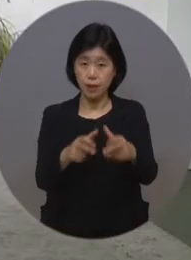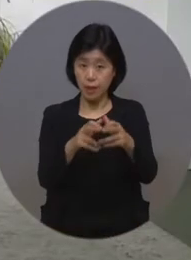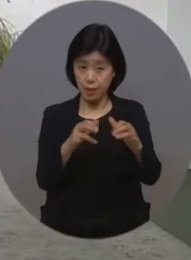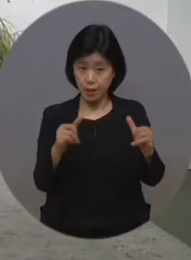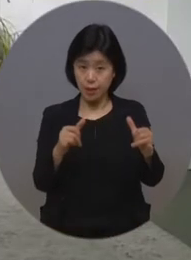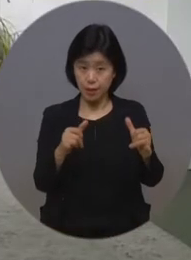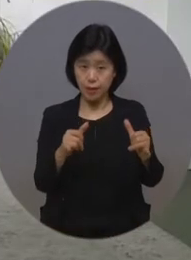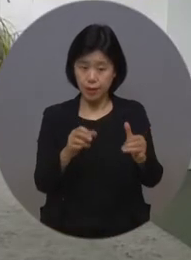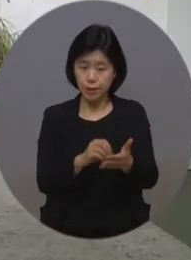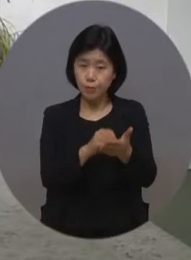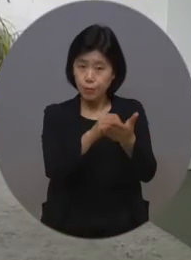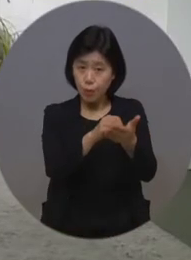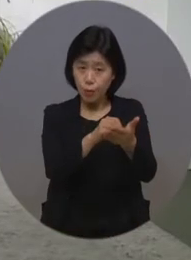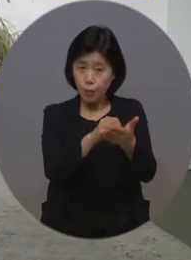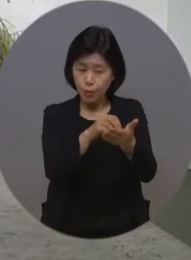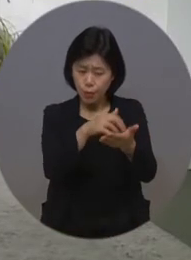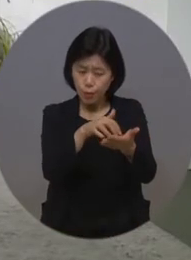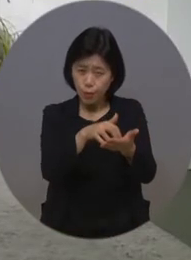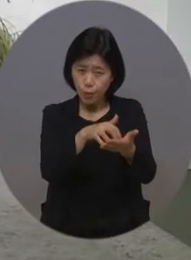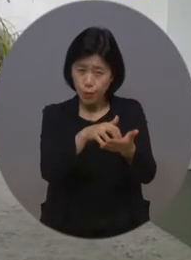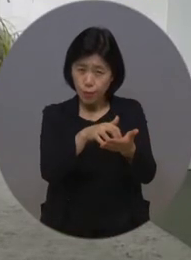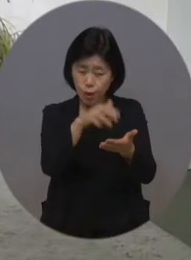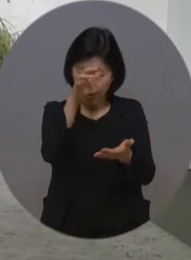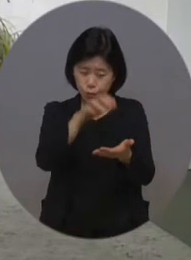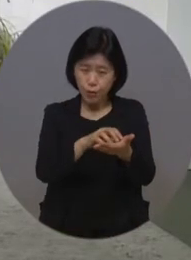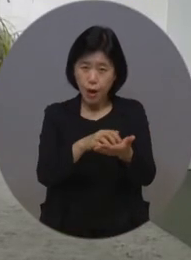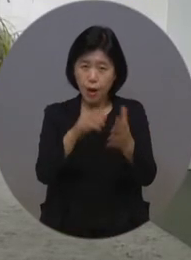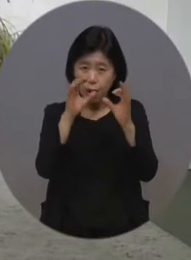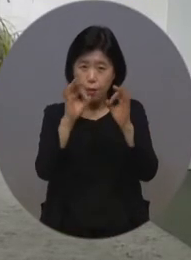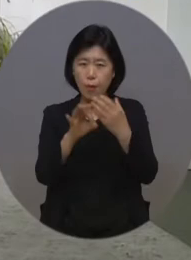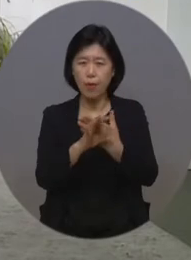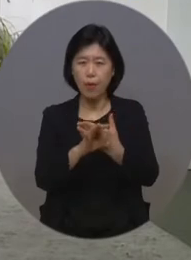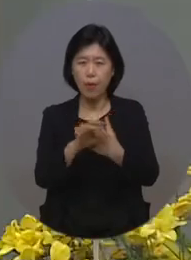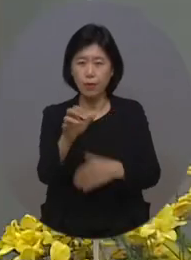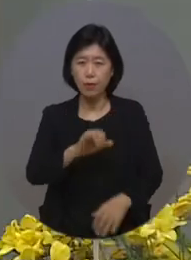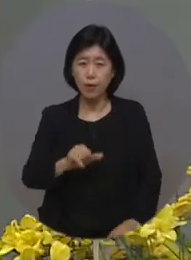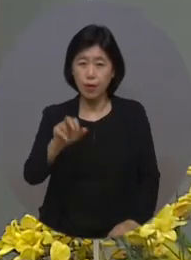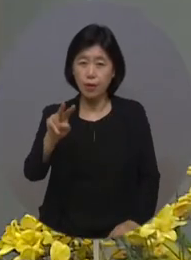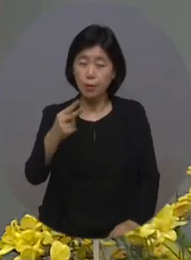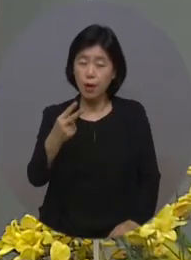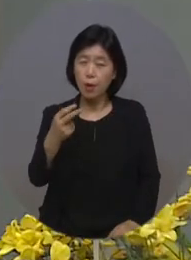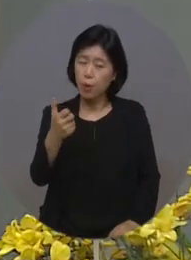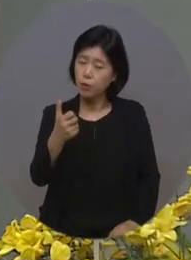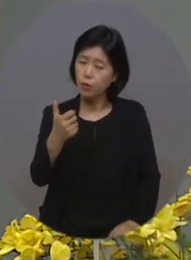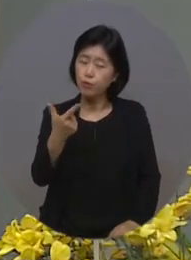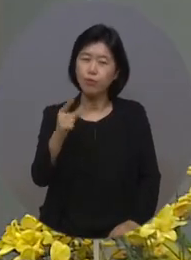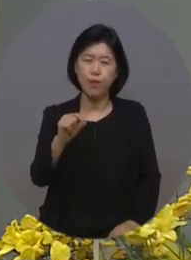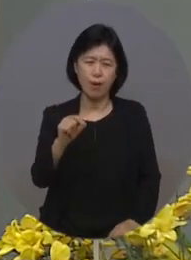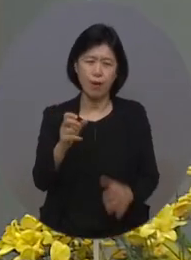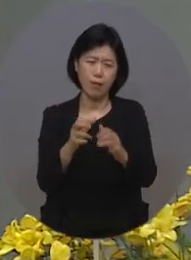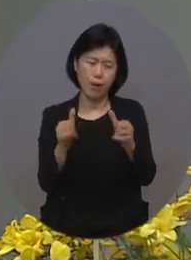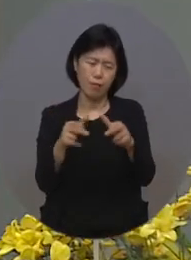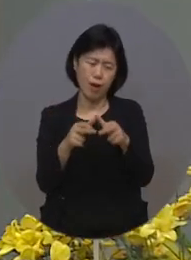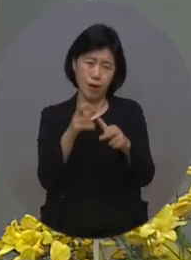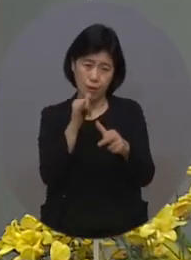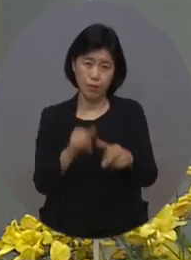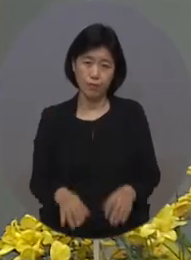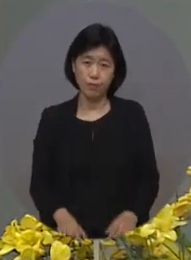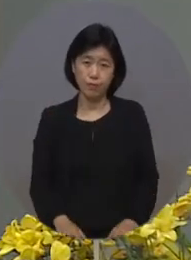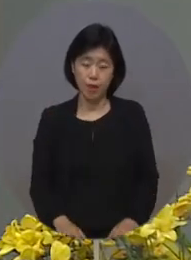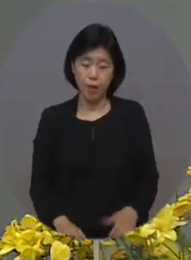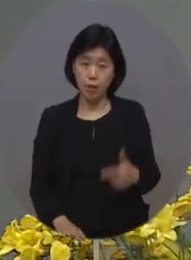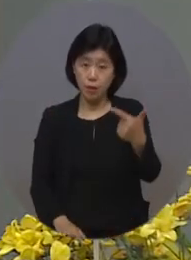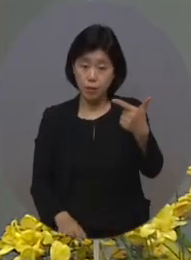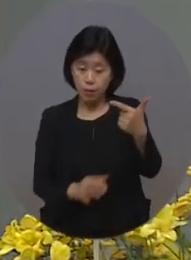등록 통계를 보면 256 맘 면 가까이 되거든요 그래서 요것도 비교해보면 6 까고 중의 1가 과